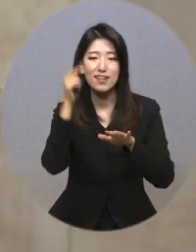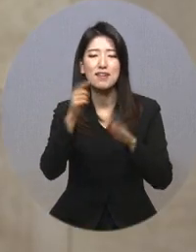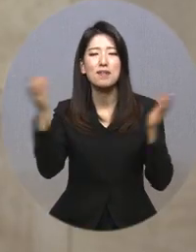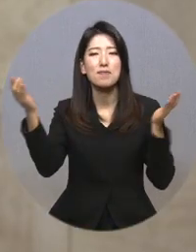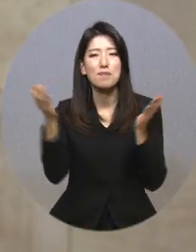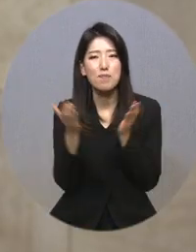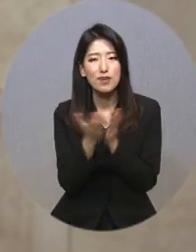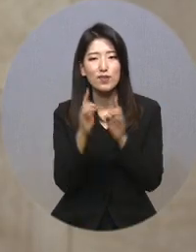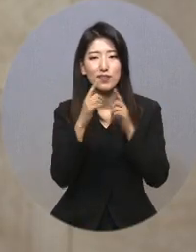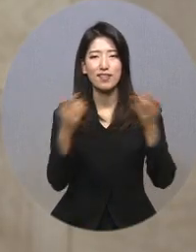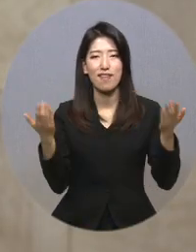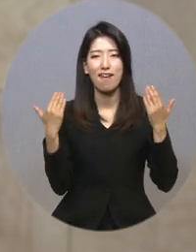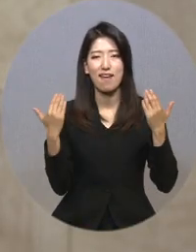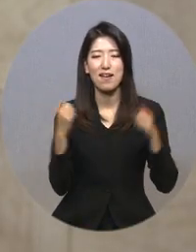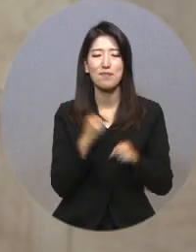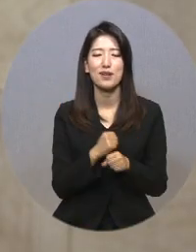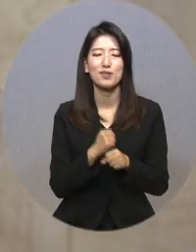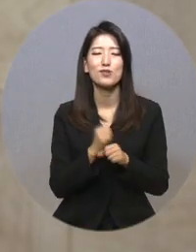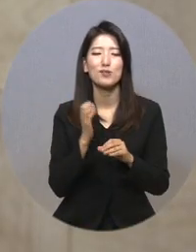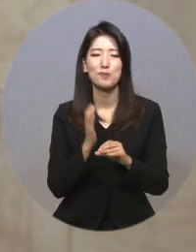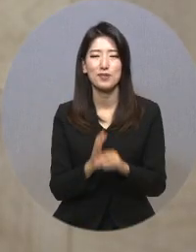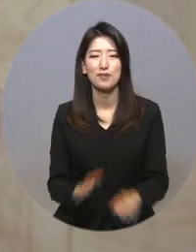대학으로 지금 모든 걸 다 바꾸고 있기 때문에